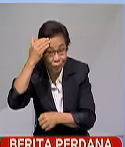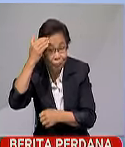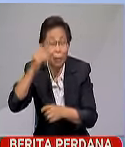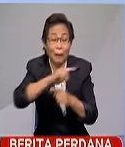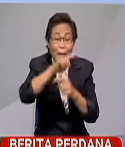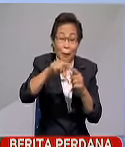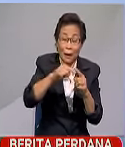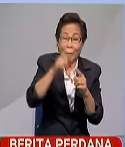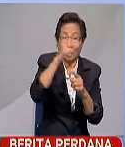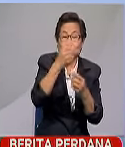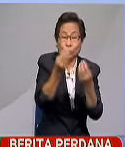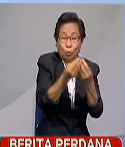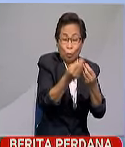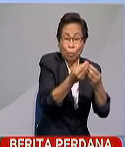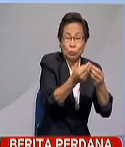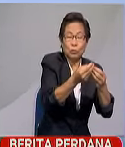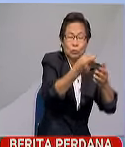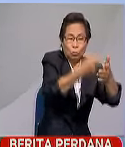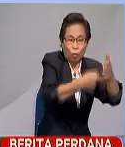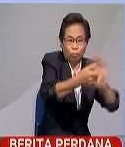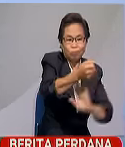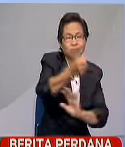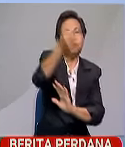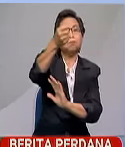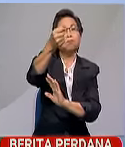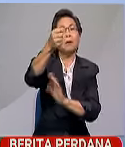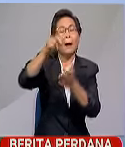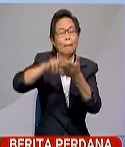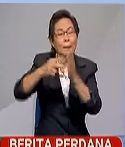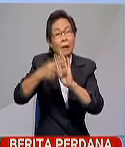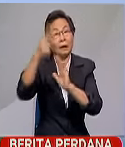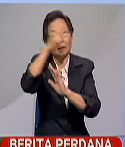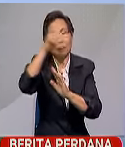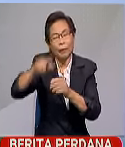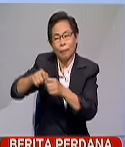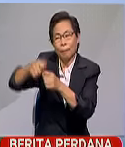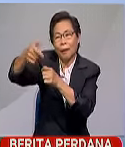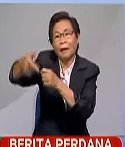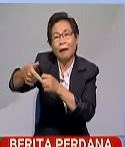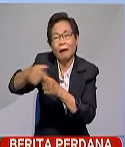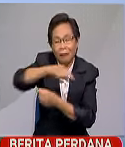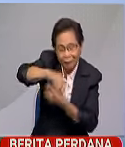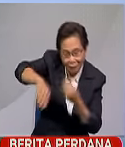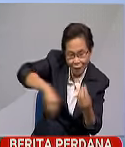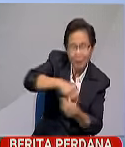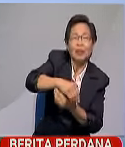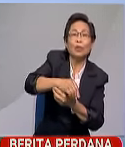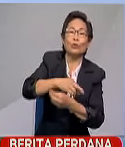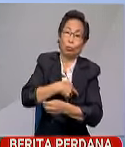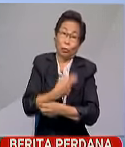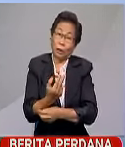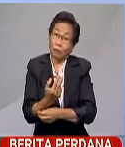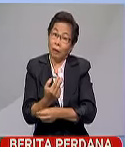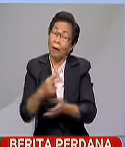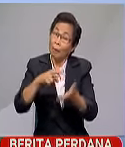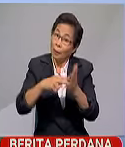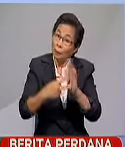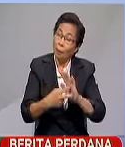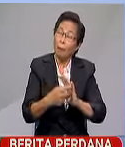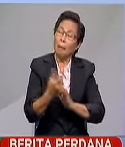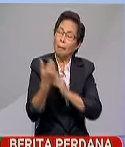apabila kadar tol dibekukan, maka kerajaan harus bayar ganti rugi. Ini adalah satu kos